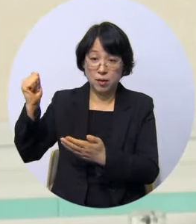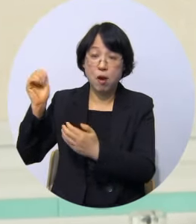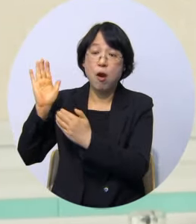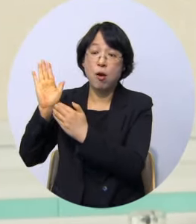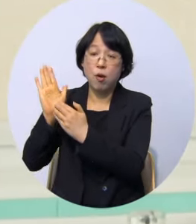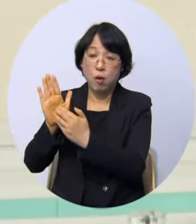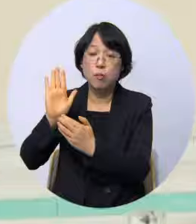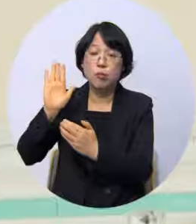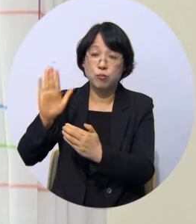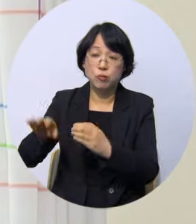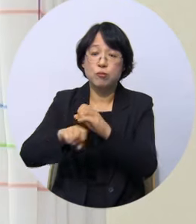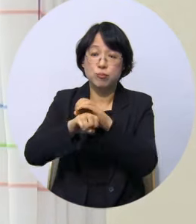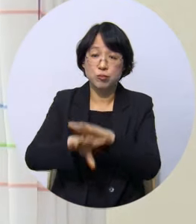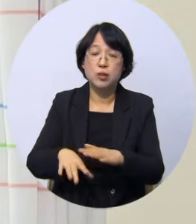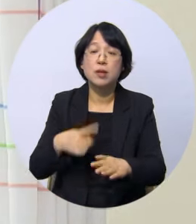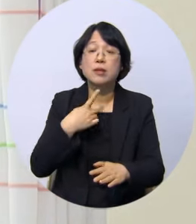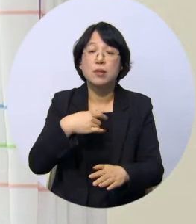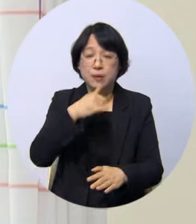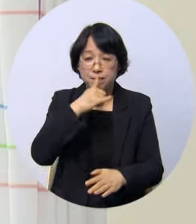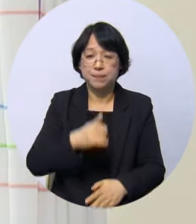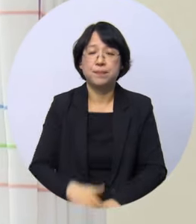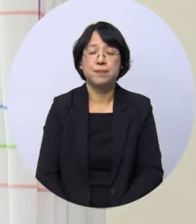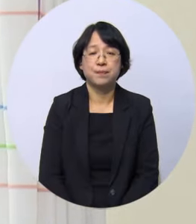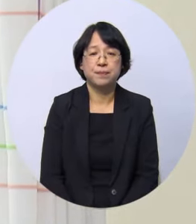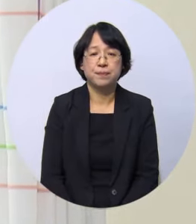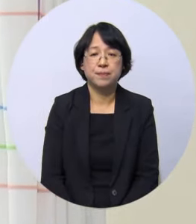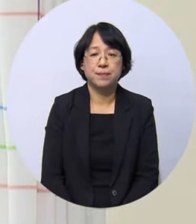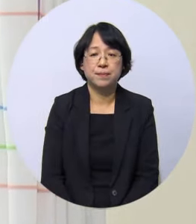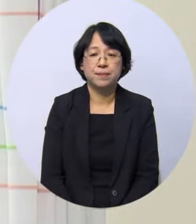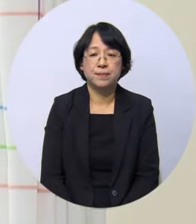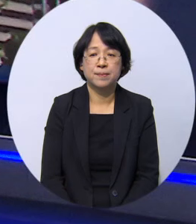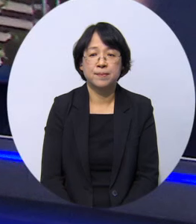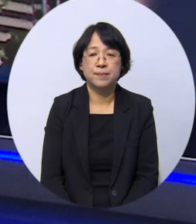무산된바 있습니다 KTV 최영은입니다